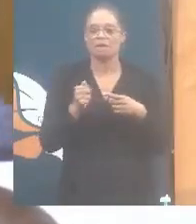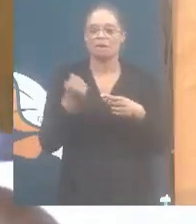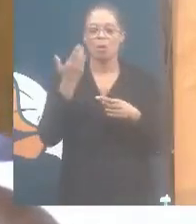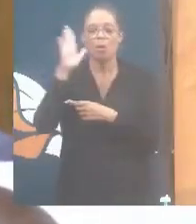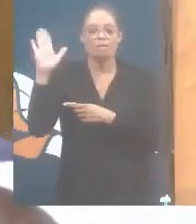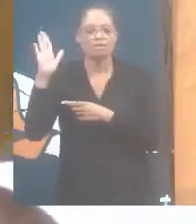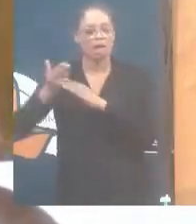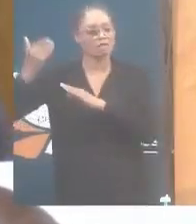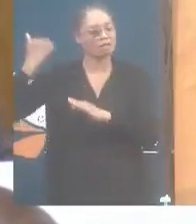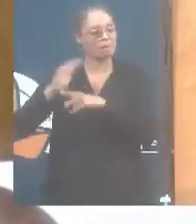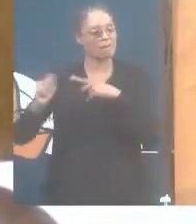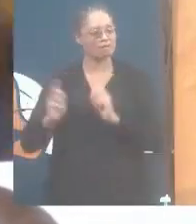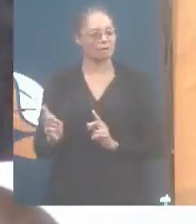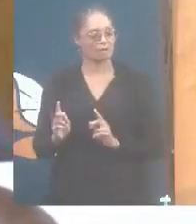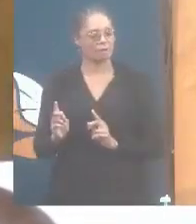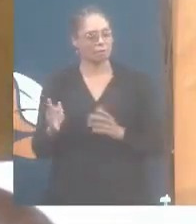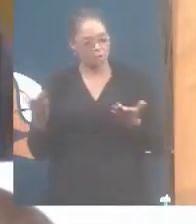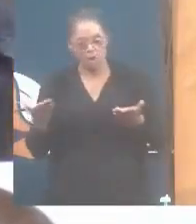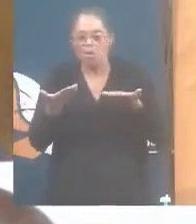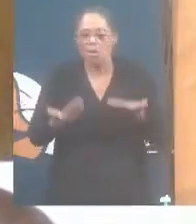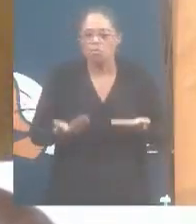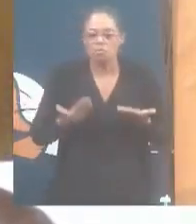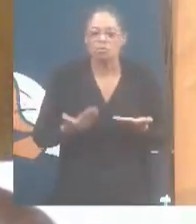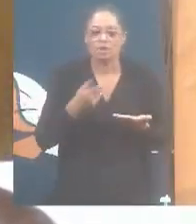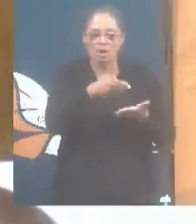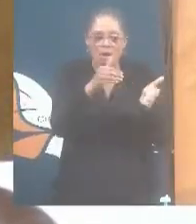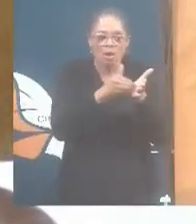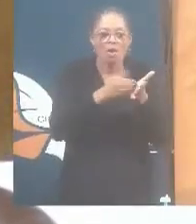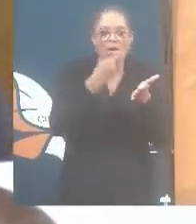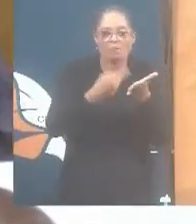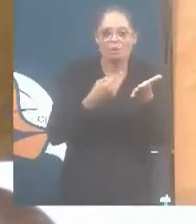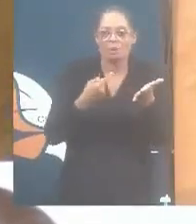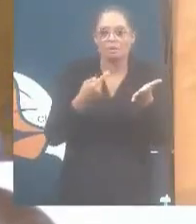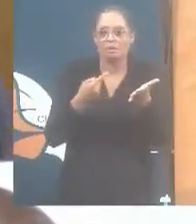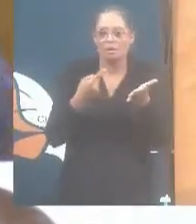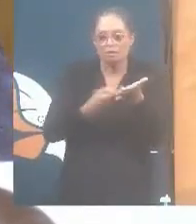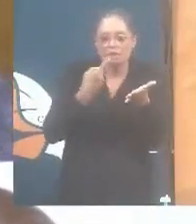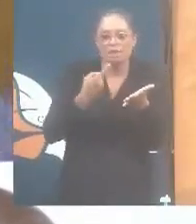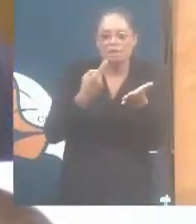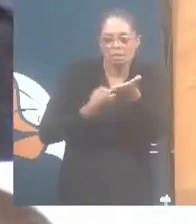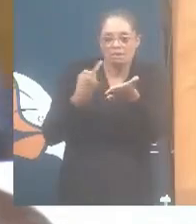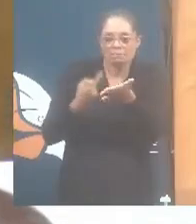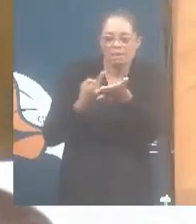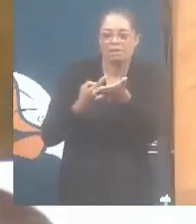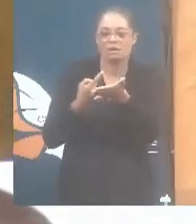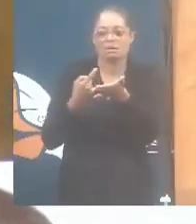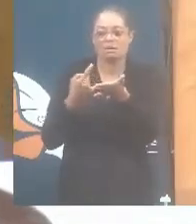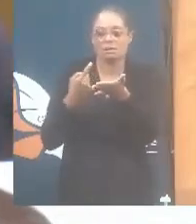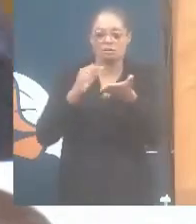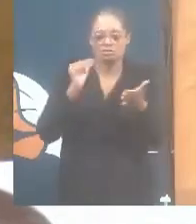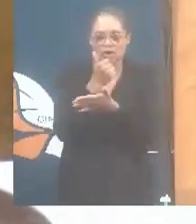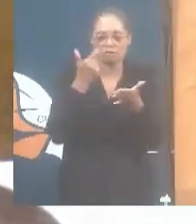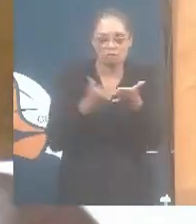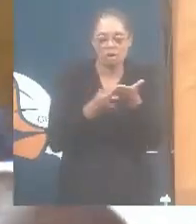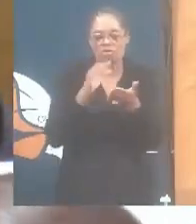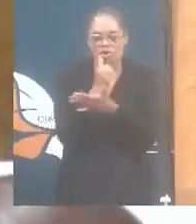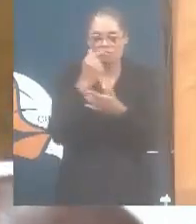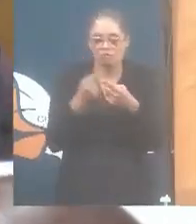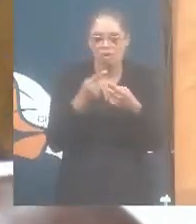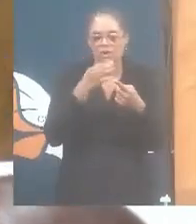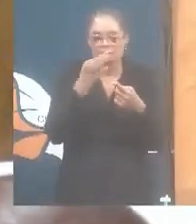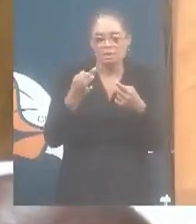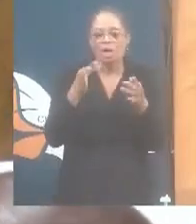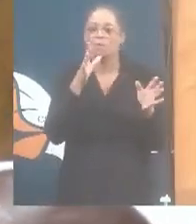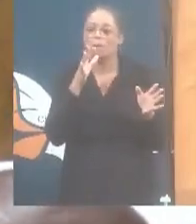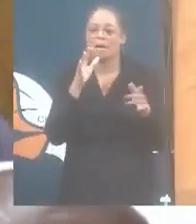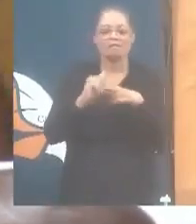pas su faire. Donc aujourd'hui, ne revenez pas à chaque fois, ne revenez pas à chaque fois pour dire que, eh bien, on ne